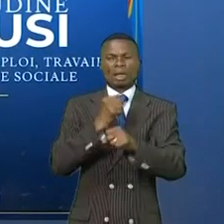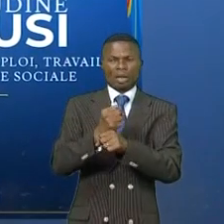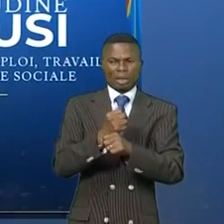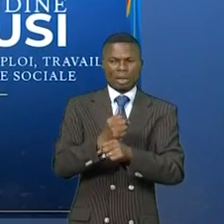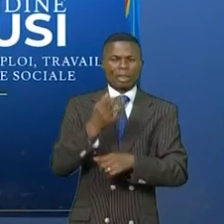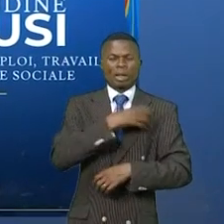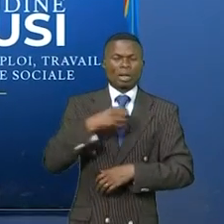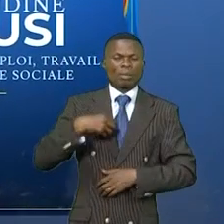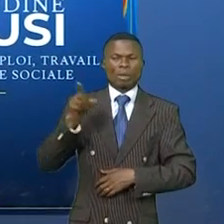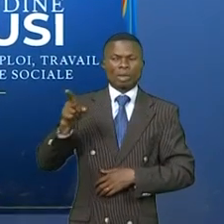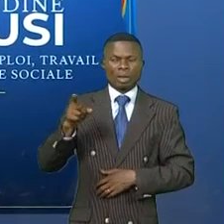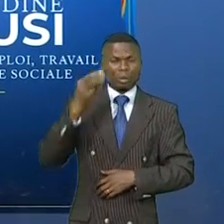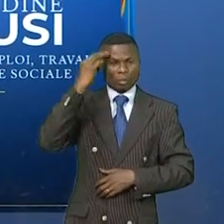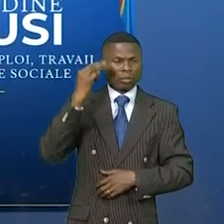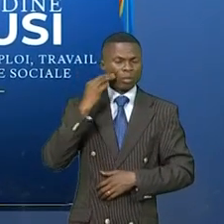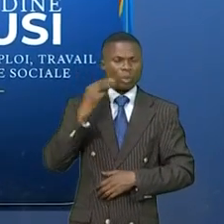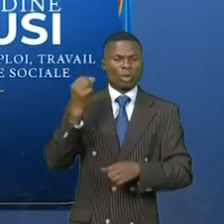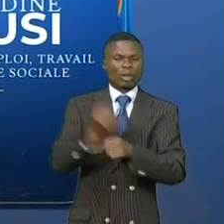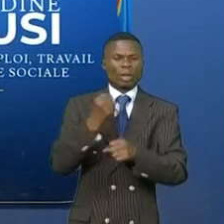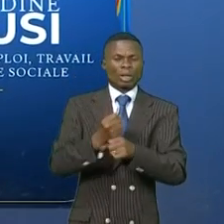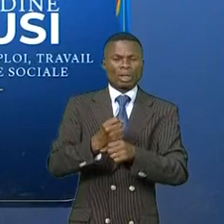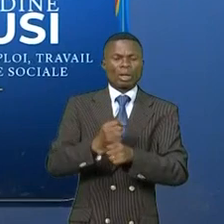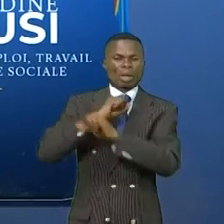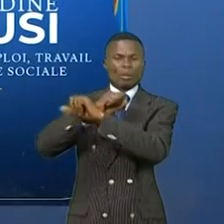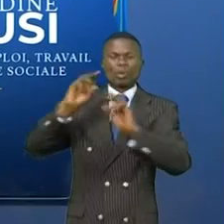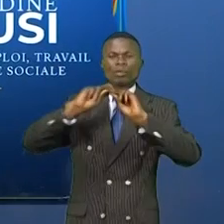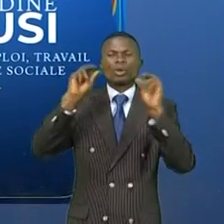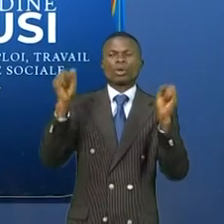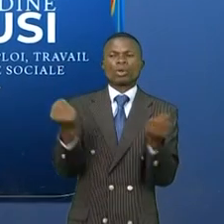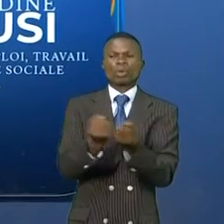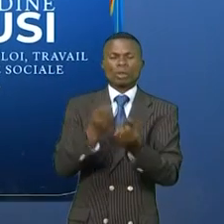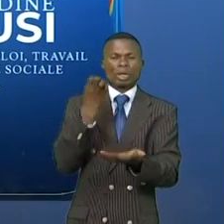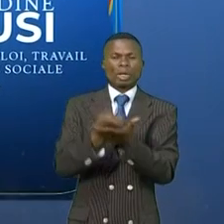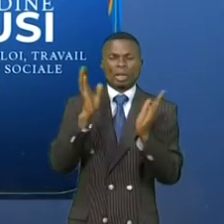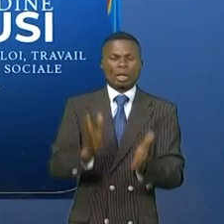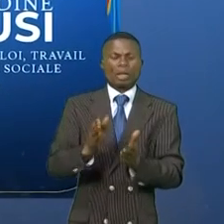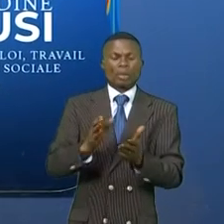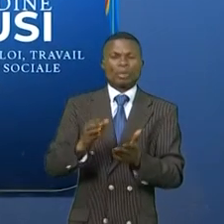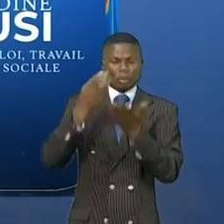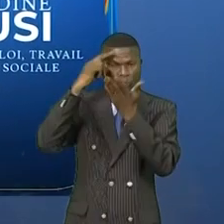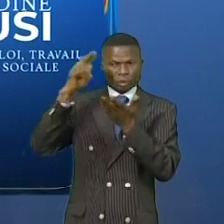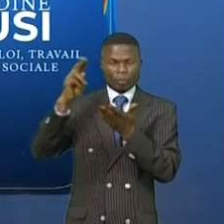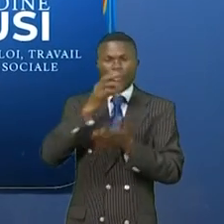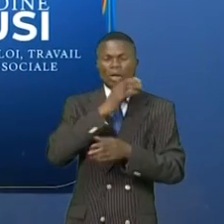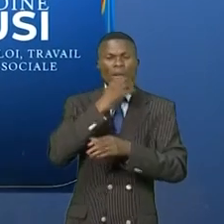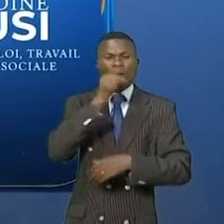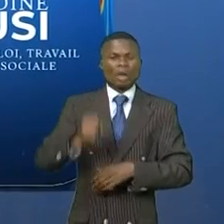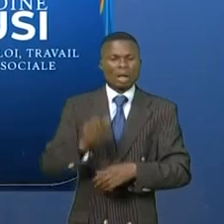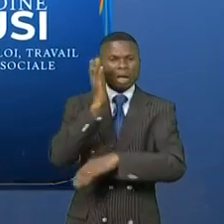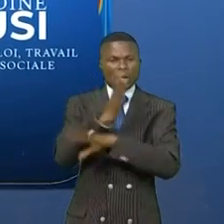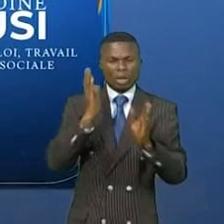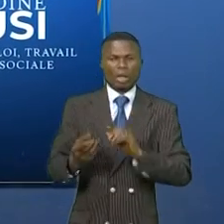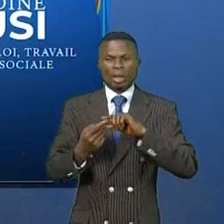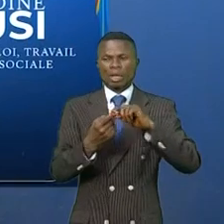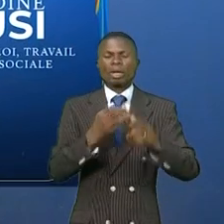Claudine Doussinkembe, ministre de l'Emploi, Travail et Prévoyance sociale, économiste de formation, ancienne conseillère en charge de